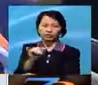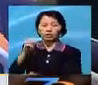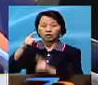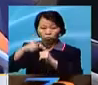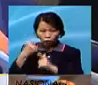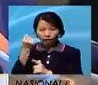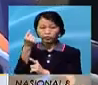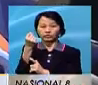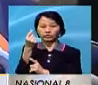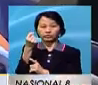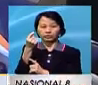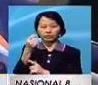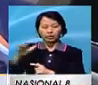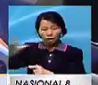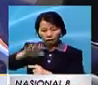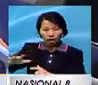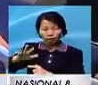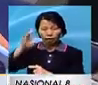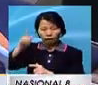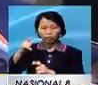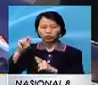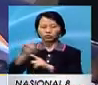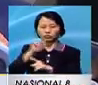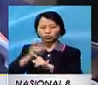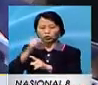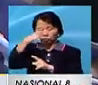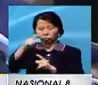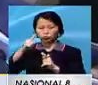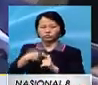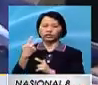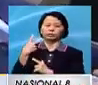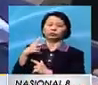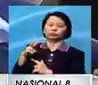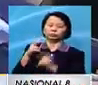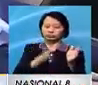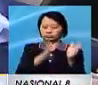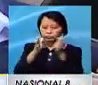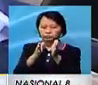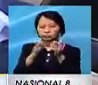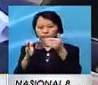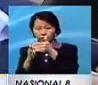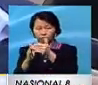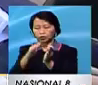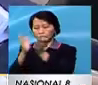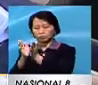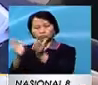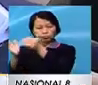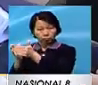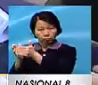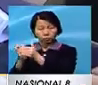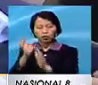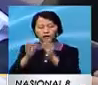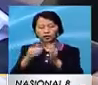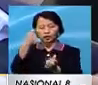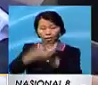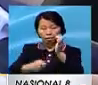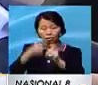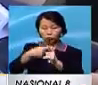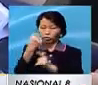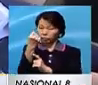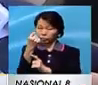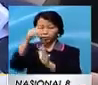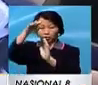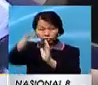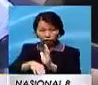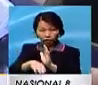November, average bulan November akan diguna pakai untuk Disember. So sekiranya harga jatuh dalam bulan November,